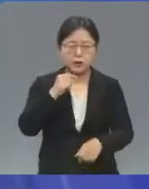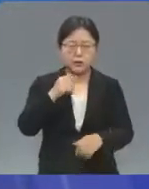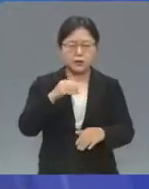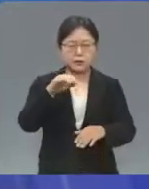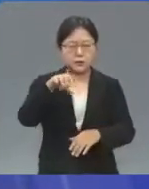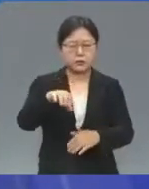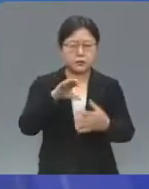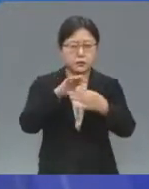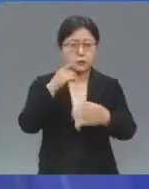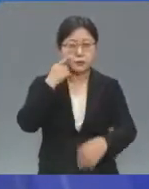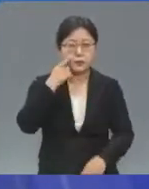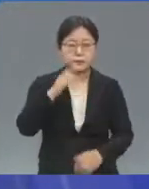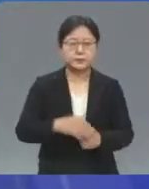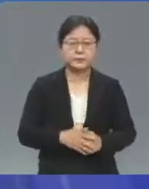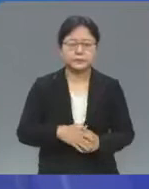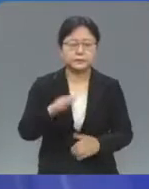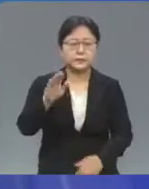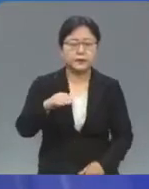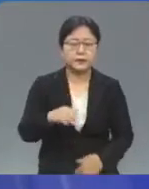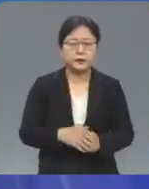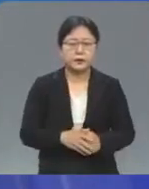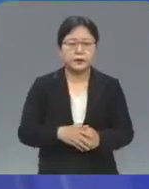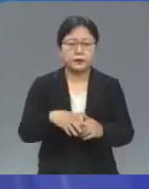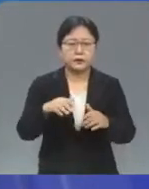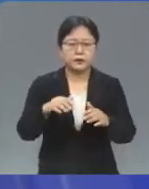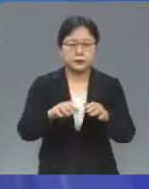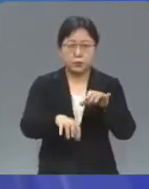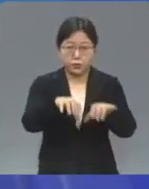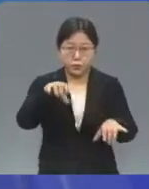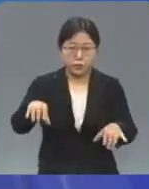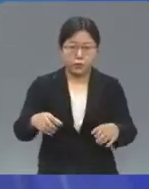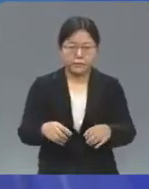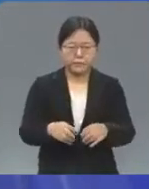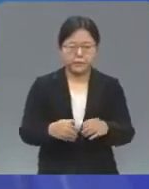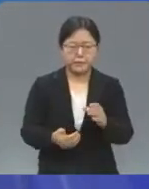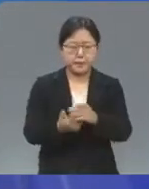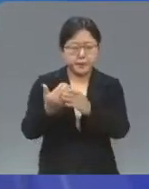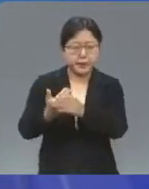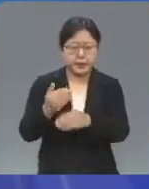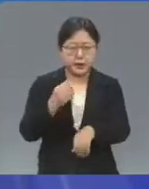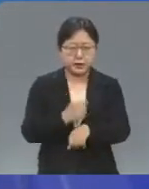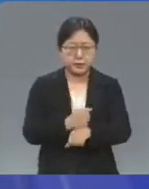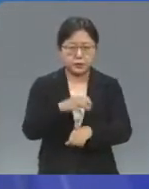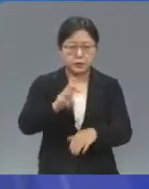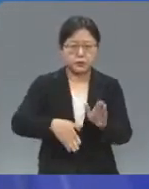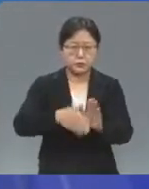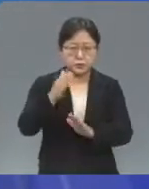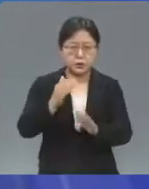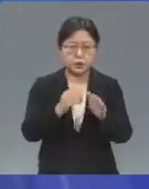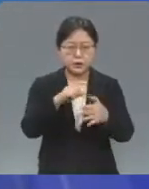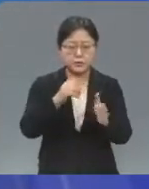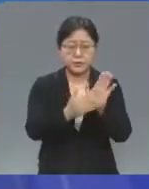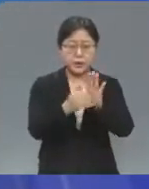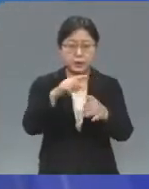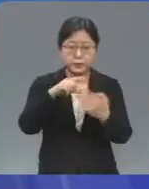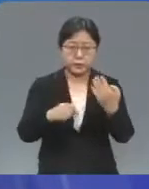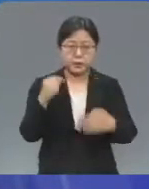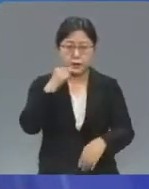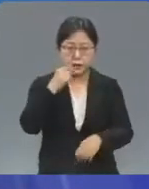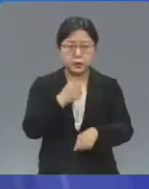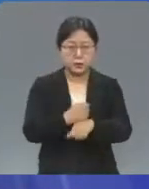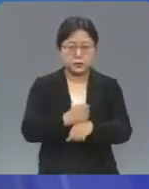연결하겠습니다 유승현 기자 산발적 지역 감염이 확산하면서 성지식 가방 수축을 강화 했지요 자세한 소식